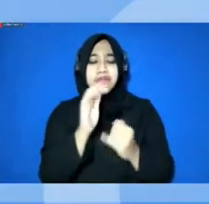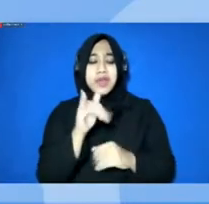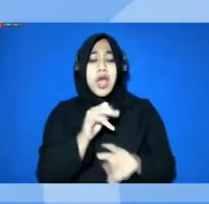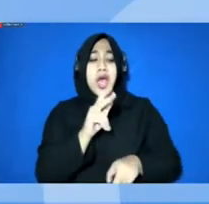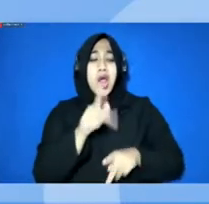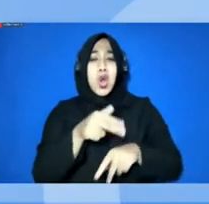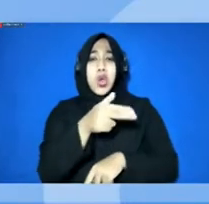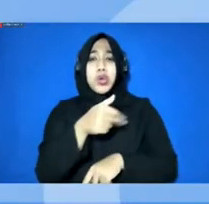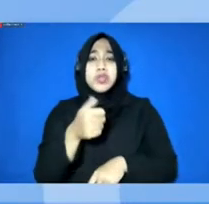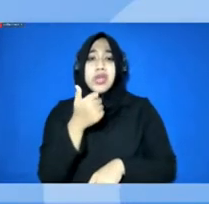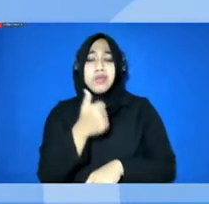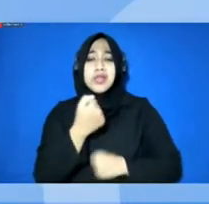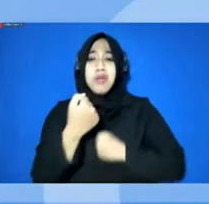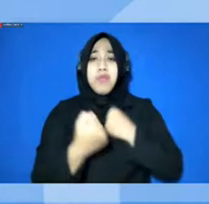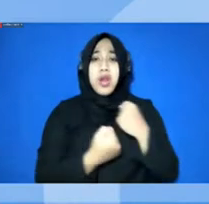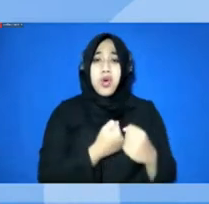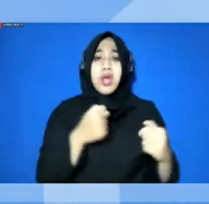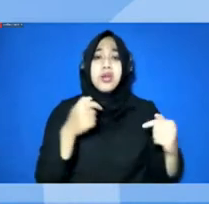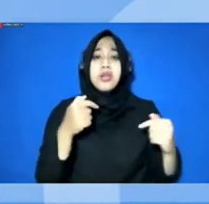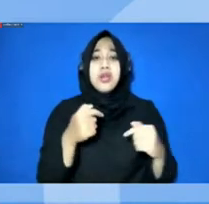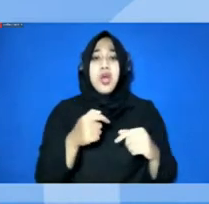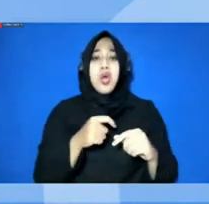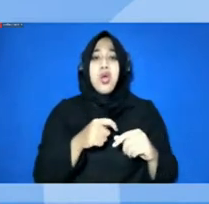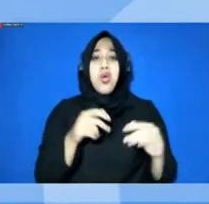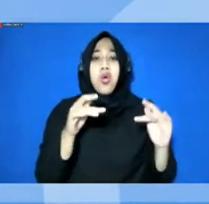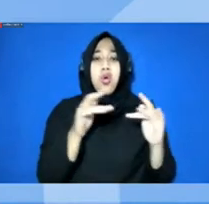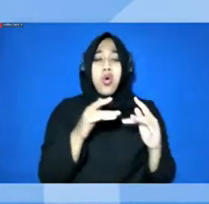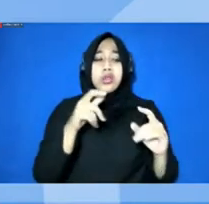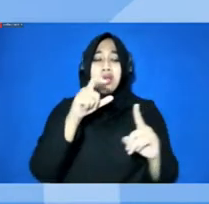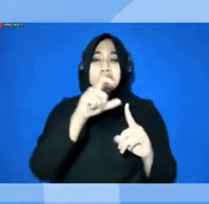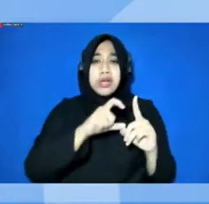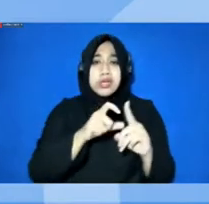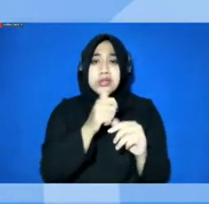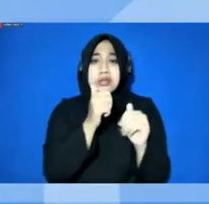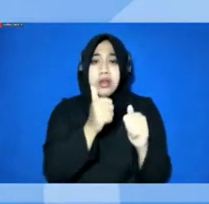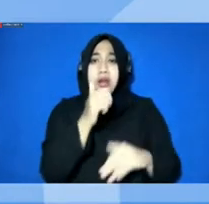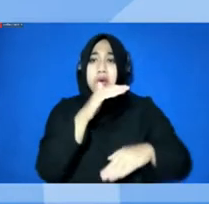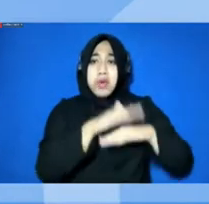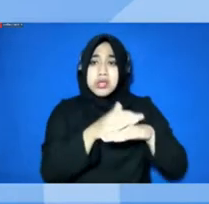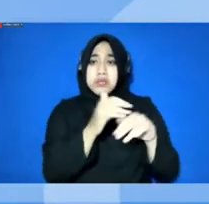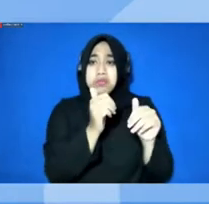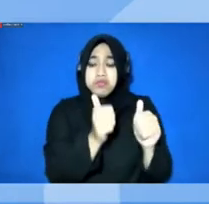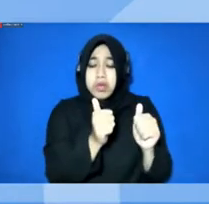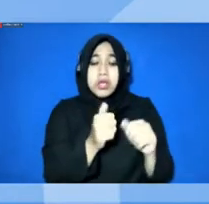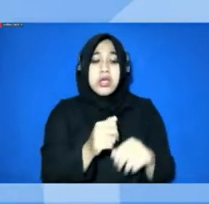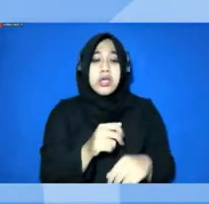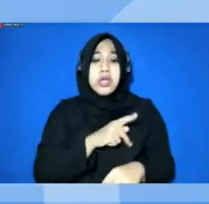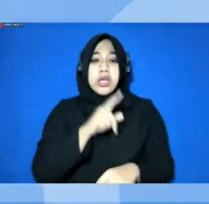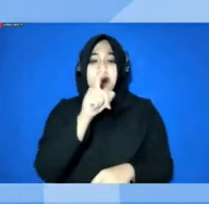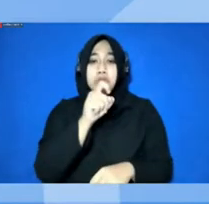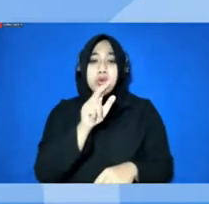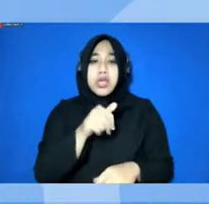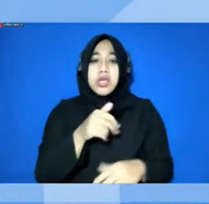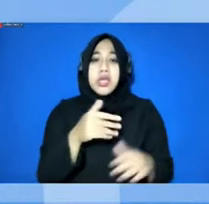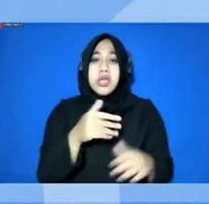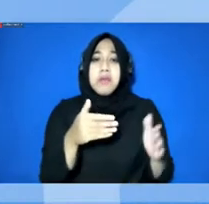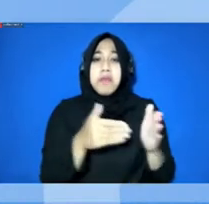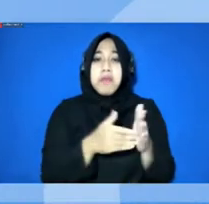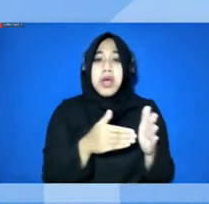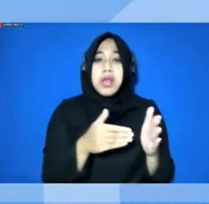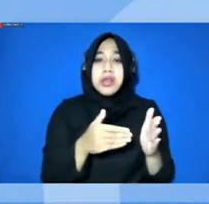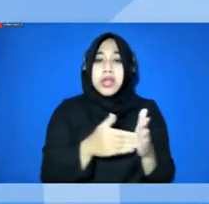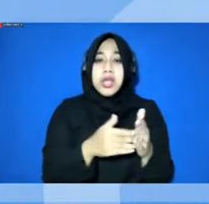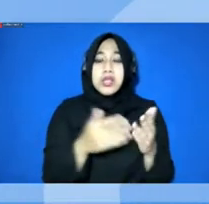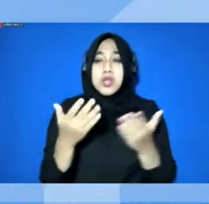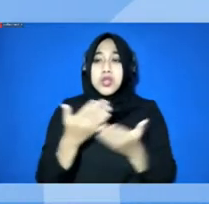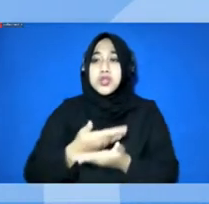Indonesia mampu melakukan kontak tracing yang sangat masif dengan sangat efektif, kita tidak perlu melakukan pembatasan sosial, kita tidak perlu